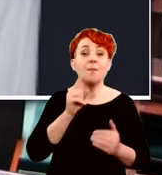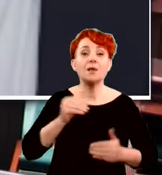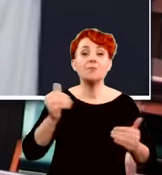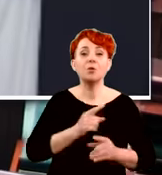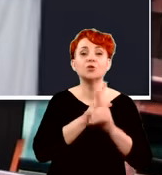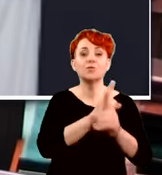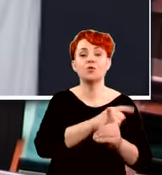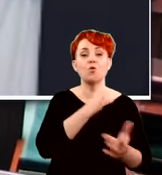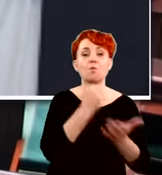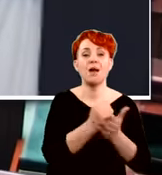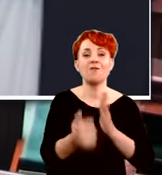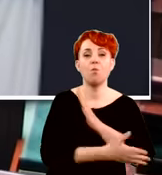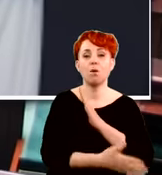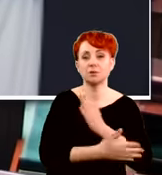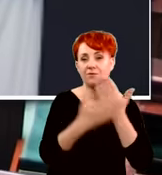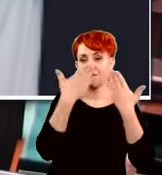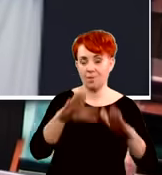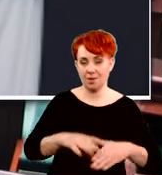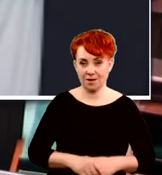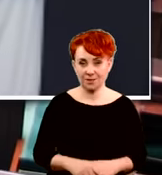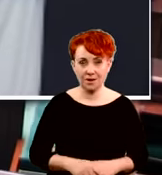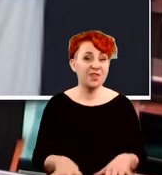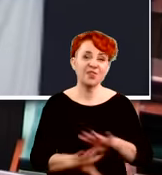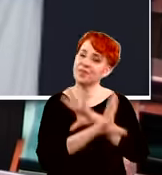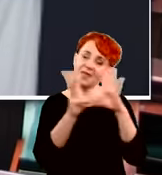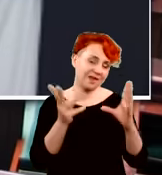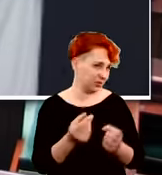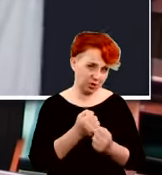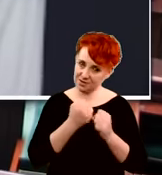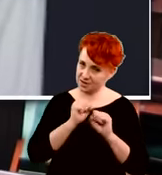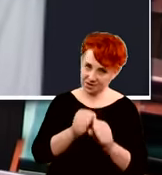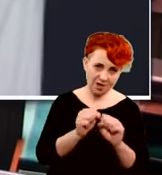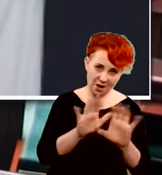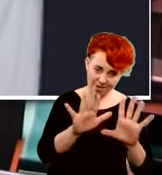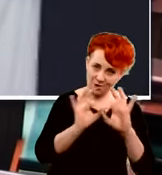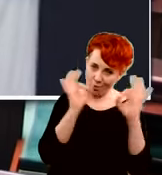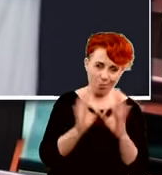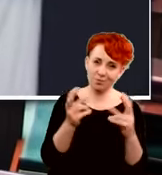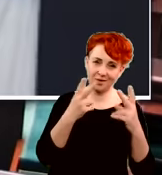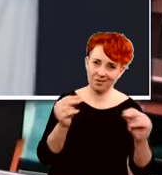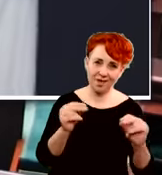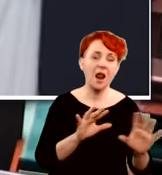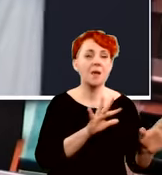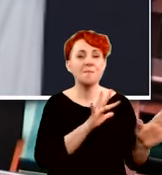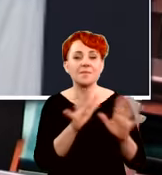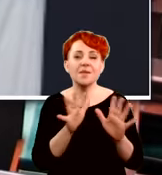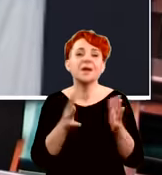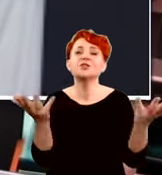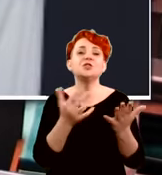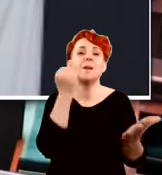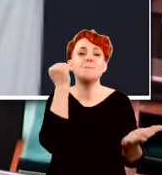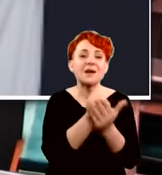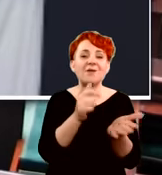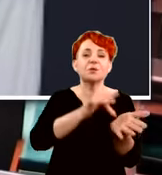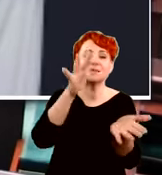prawną. Nie do wszystkich działań oczywiście, pani redaktor, nie uogólniajmy. Natomiast... Ale gdzie jest zapisane w prawie, że jest